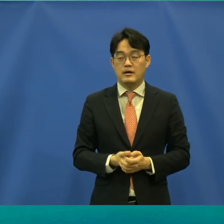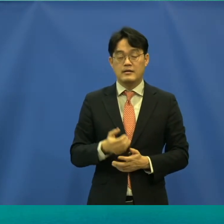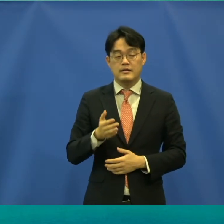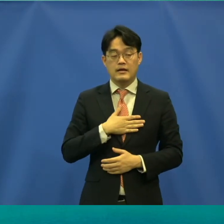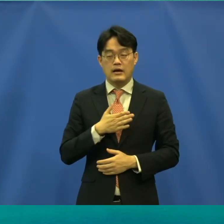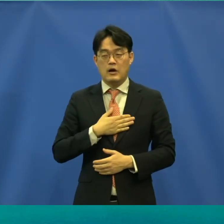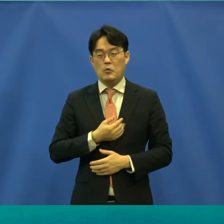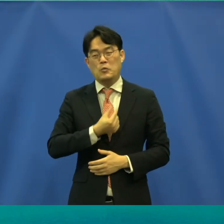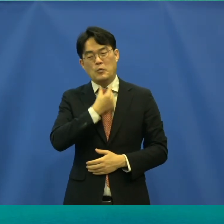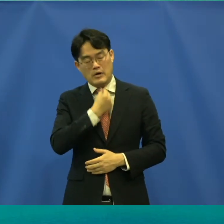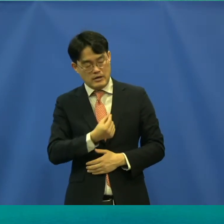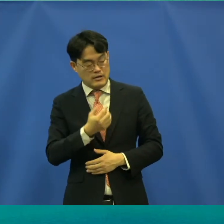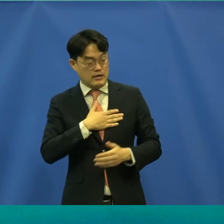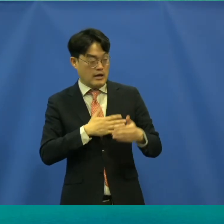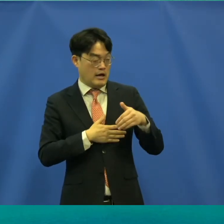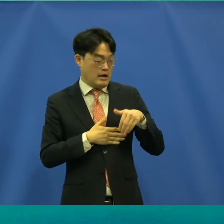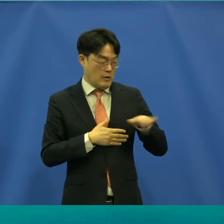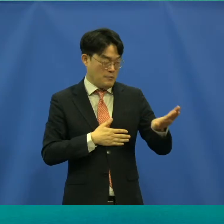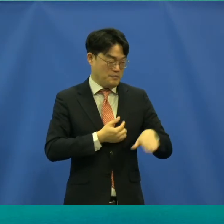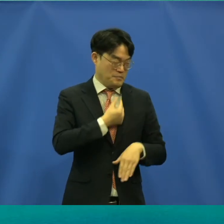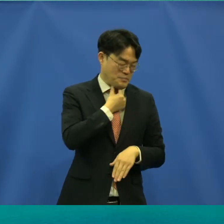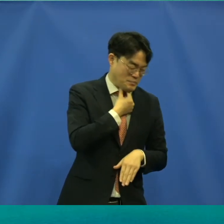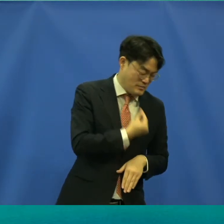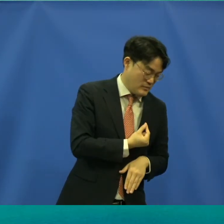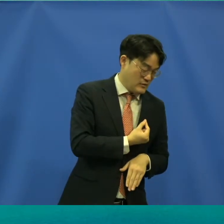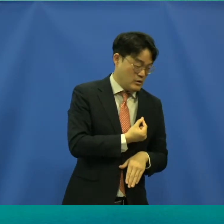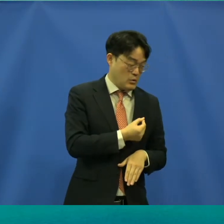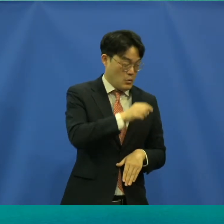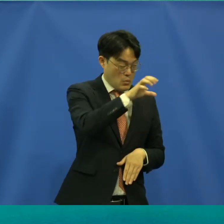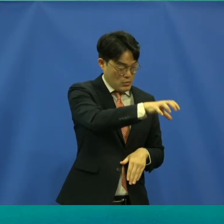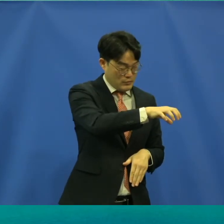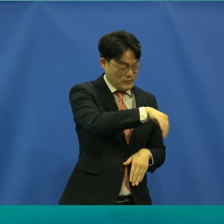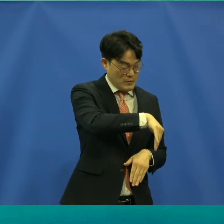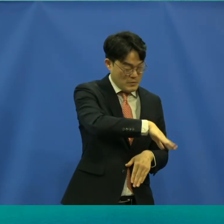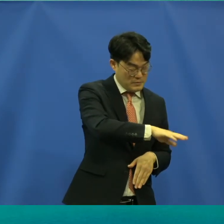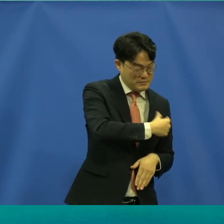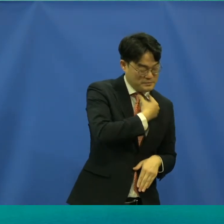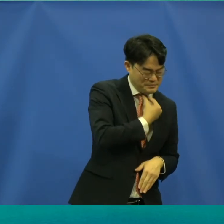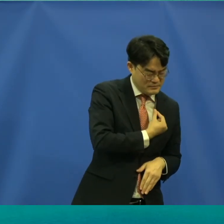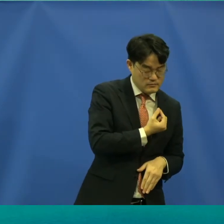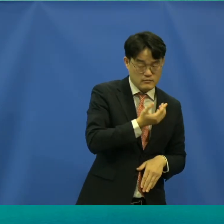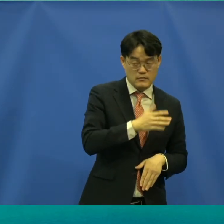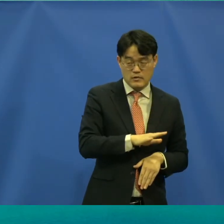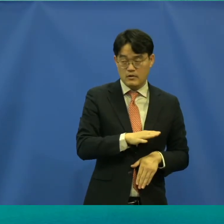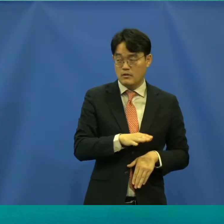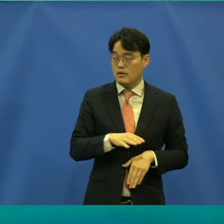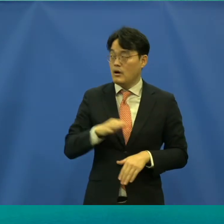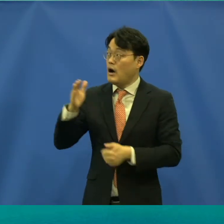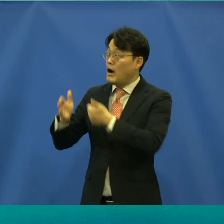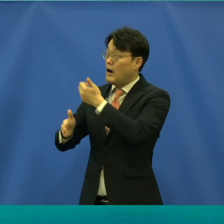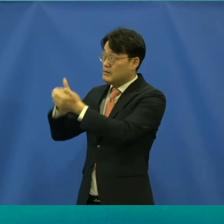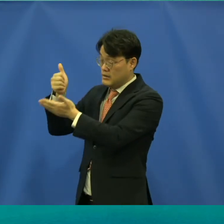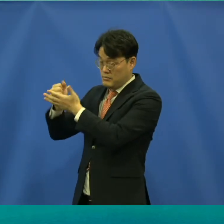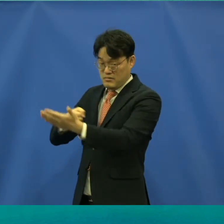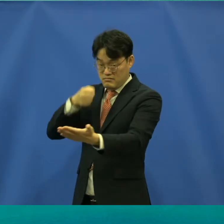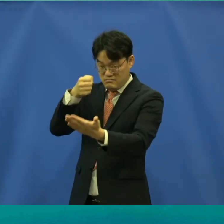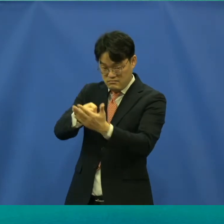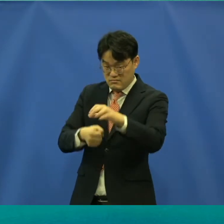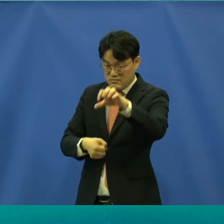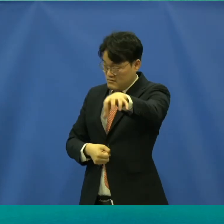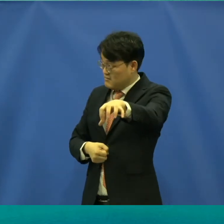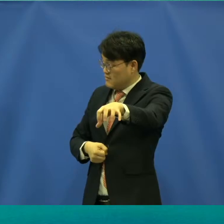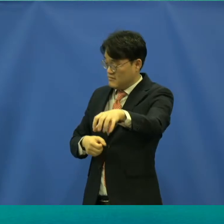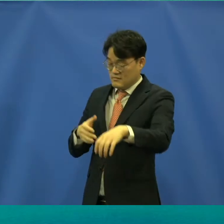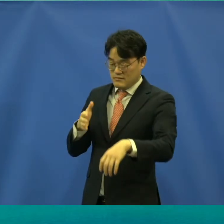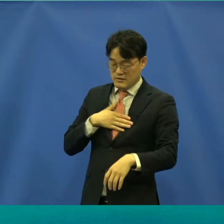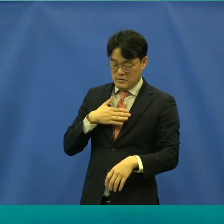하려고 하는데 내가 가고 싶은 곳이 아니라 하나님이 정하신 곳으로 가도록 만드시고야